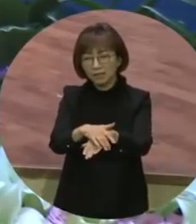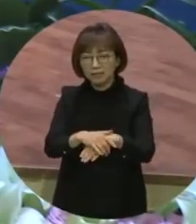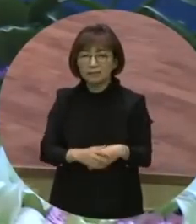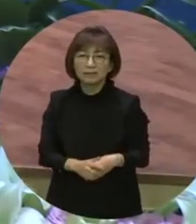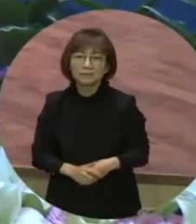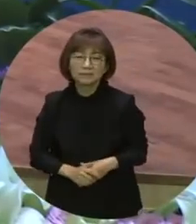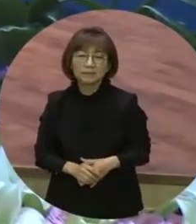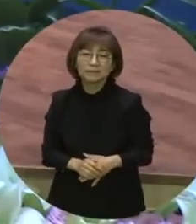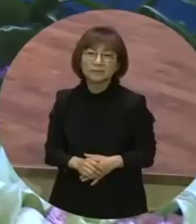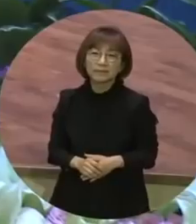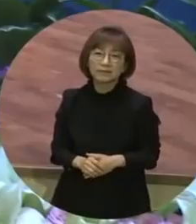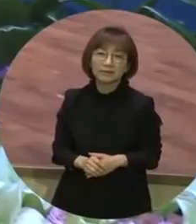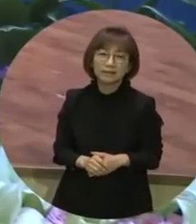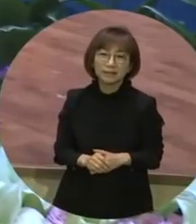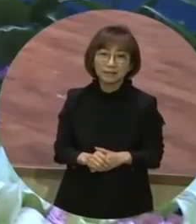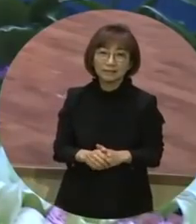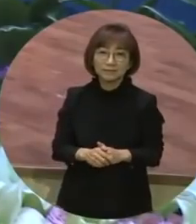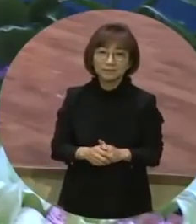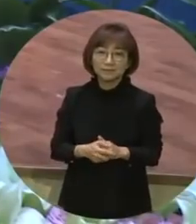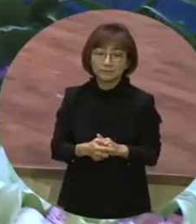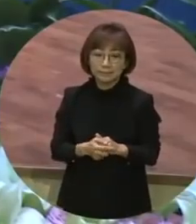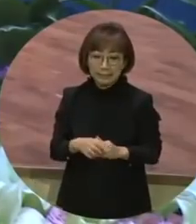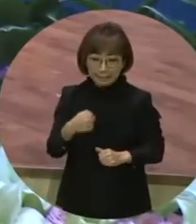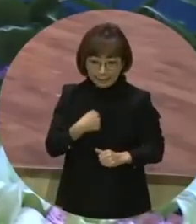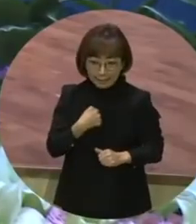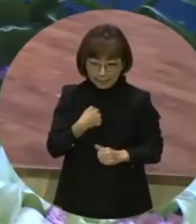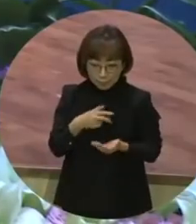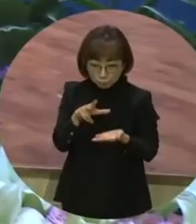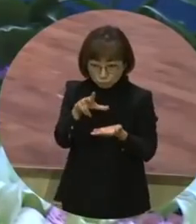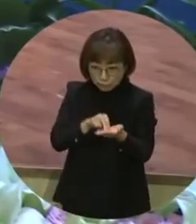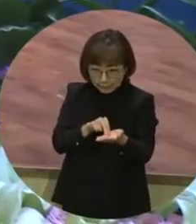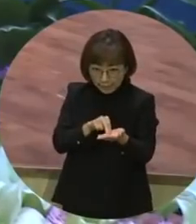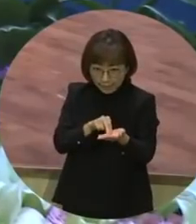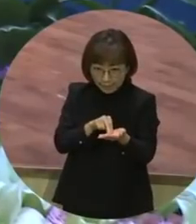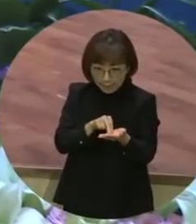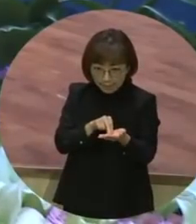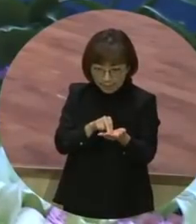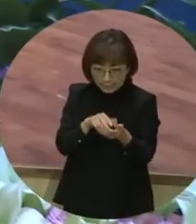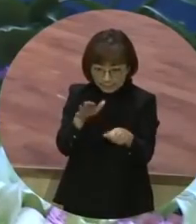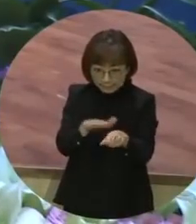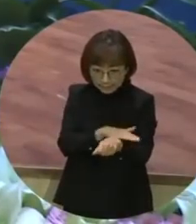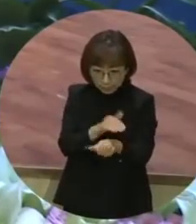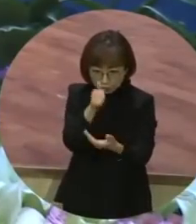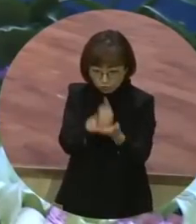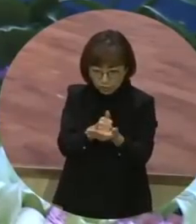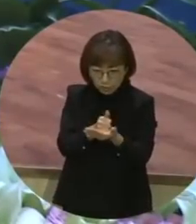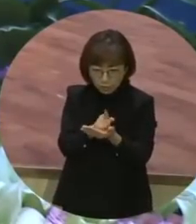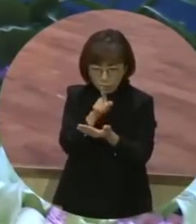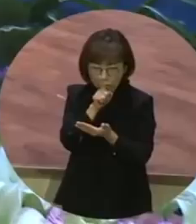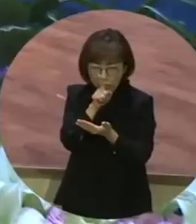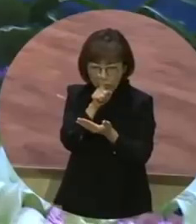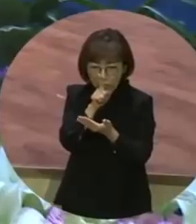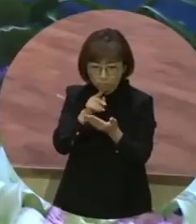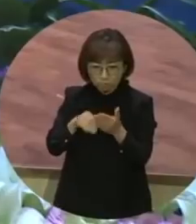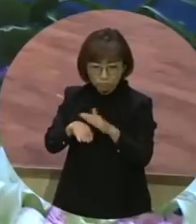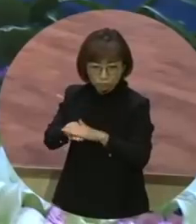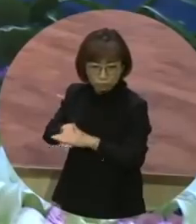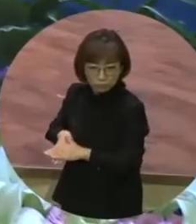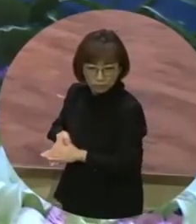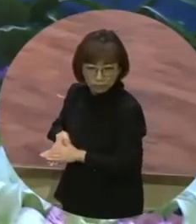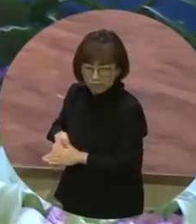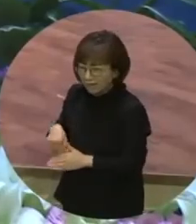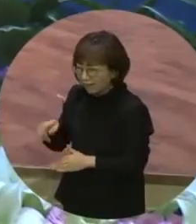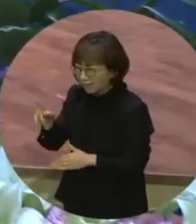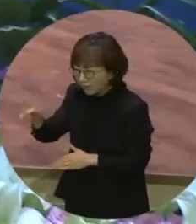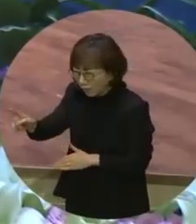비판한다라는 말이에요. 다시 말하면, 자기는 더 큰 문제 있으면서, 자기는 더 큰 죄를 지어놓고, 다른 사람은 조그만 저 보인다.